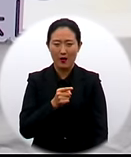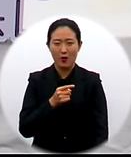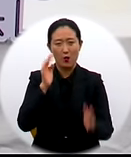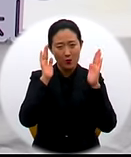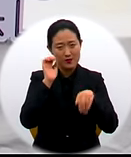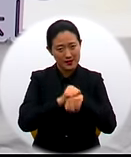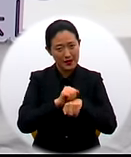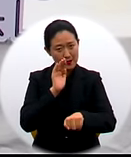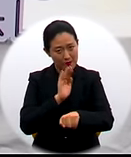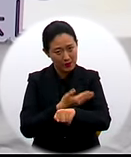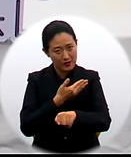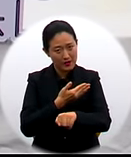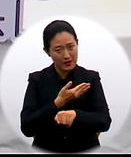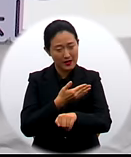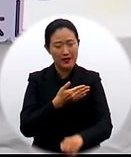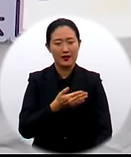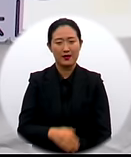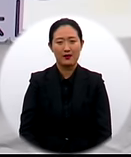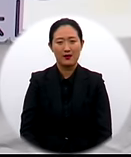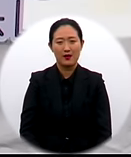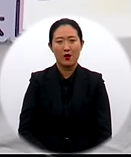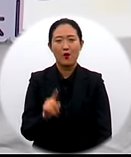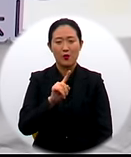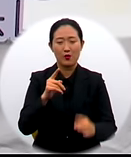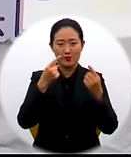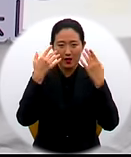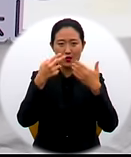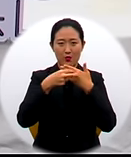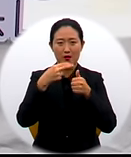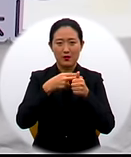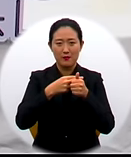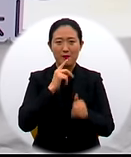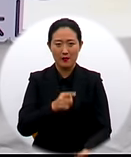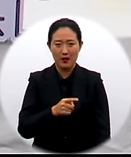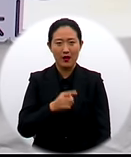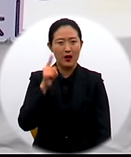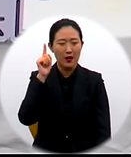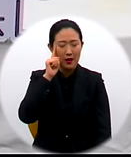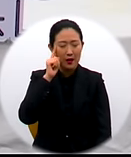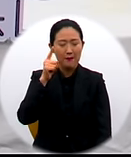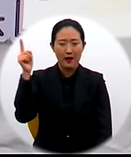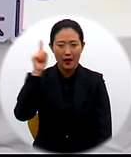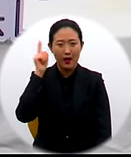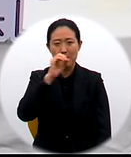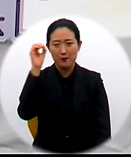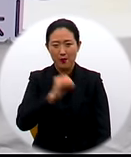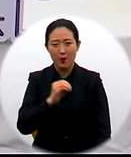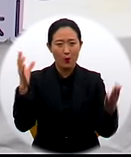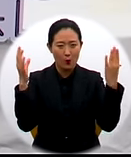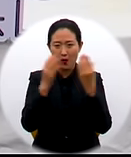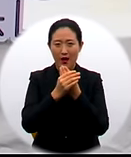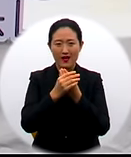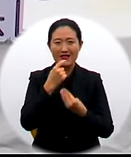같은데 그중에 한 교수님이 그러더라고요. 우리 아들은 100% 치과 의사야. 얘는 완벽하게 치과 의사를 되기 위해서 태어난 것